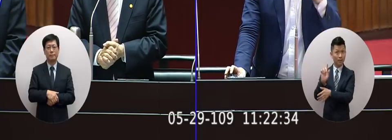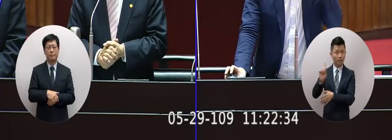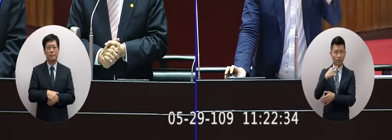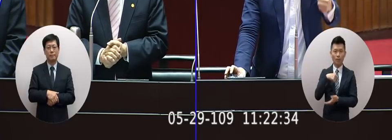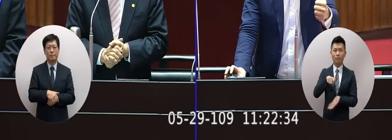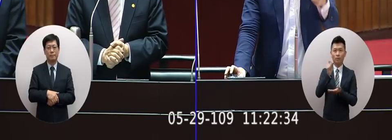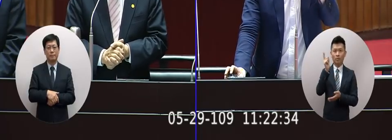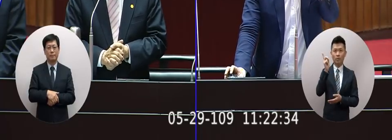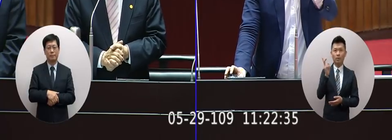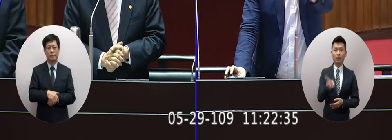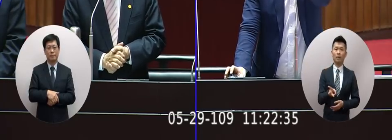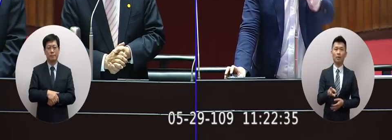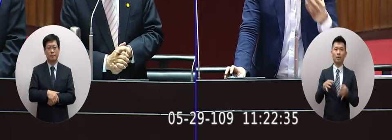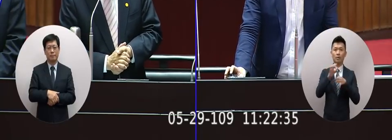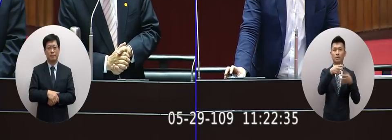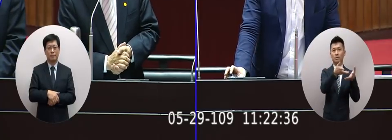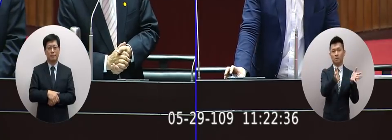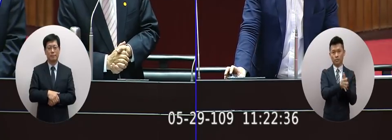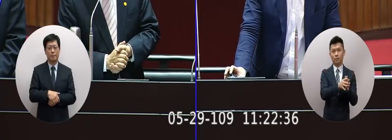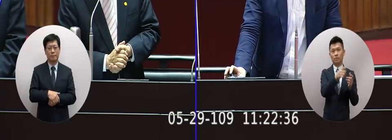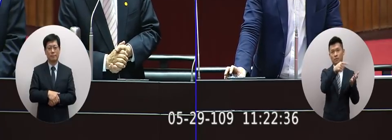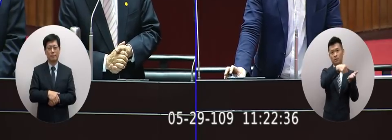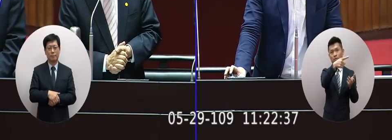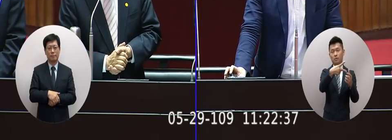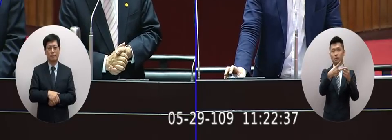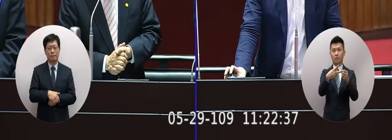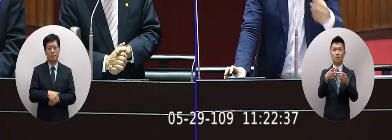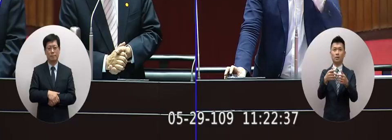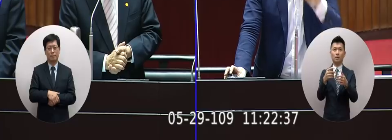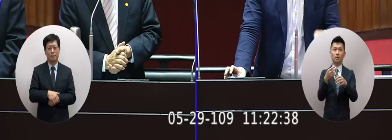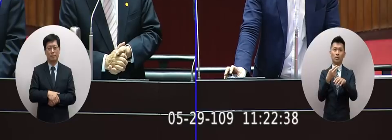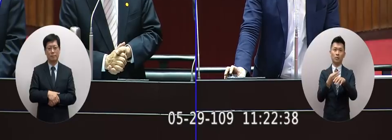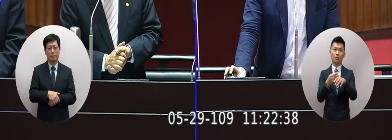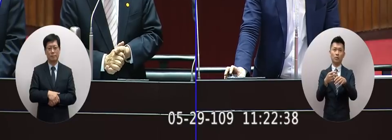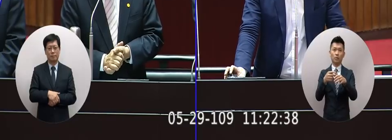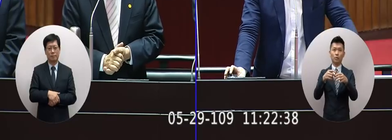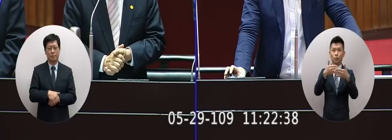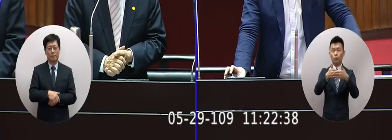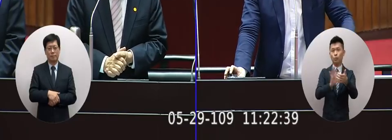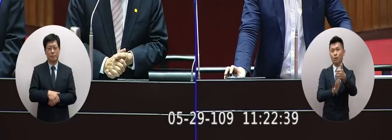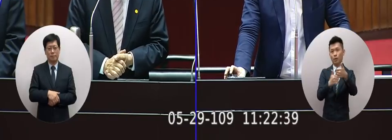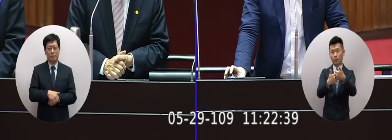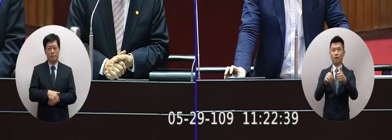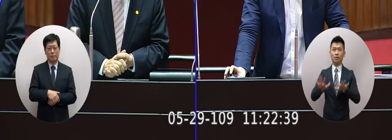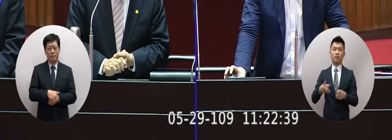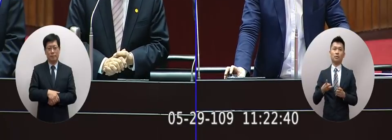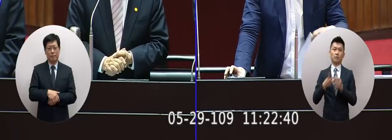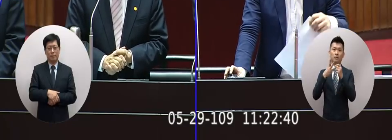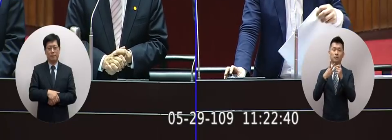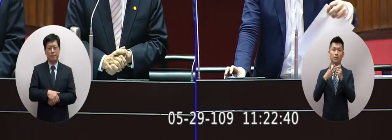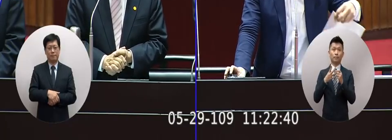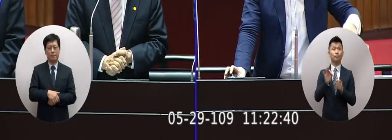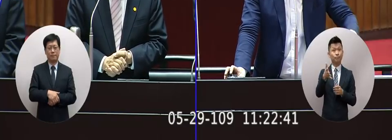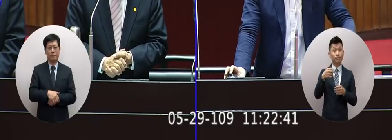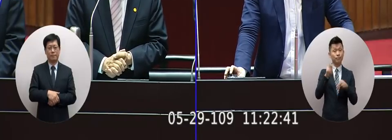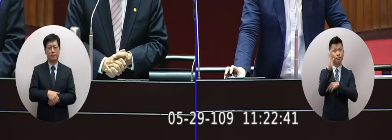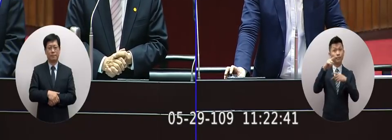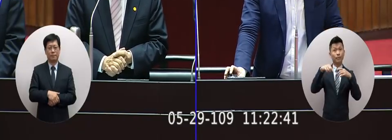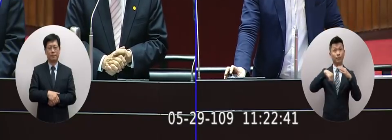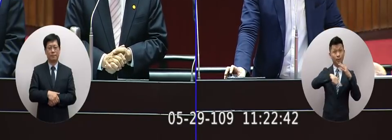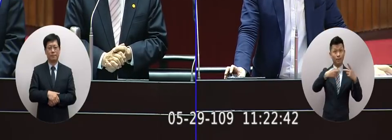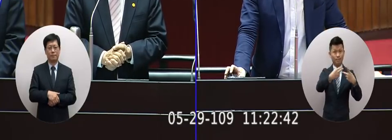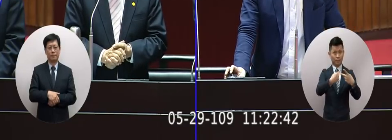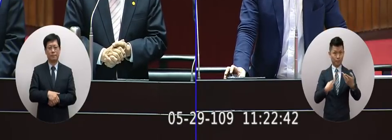话我讲三遍，拄啊一道甲经济部讲，一道甲咱罗委会陈主委讲，啊，然后再第三道甲恁讲啦。因为吼，我有收到恁的行政院的回